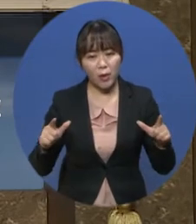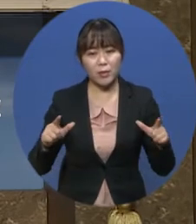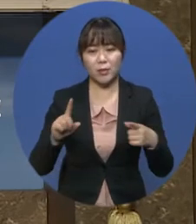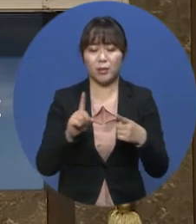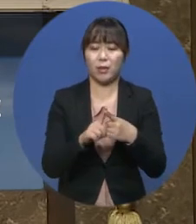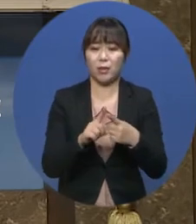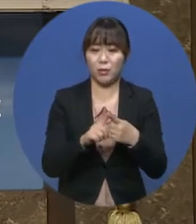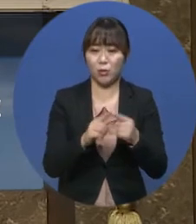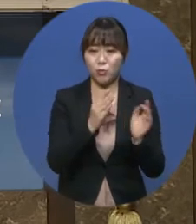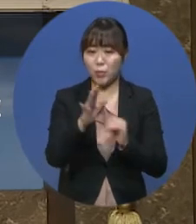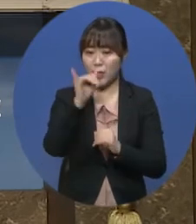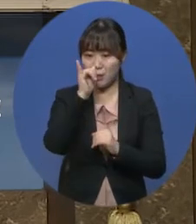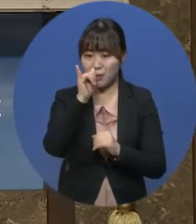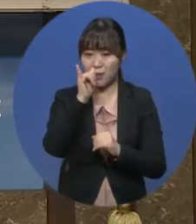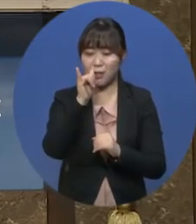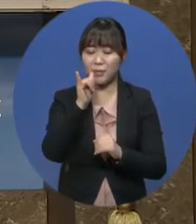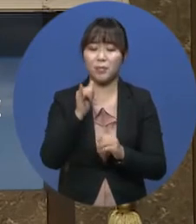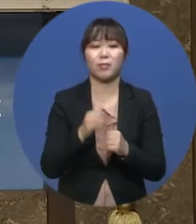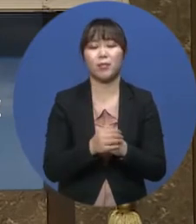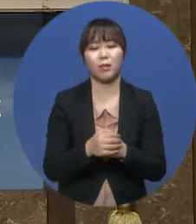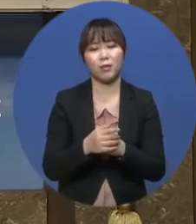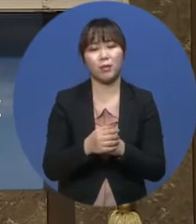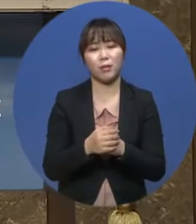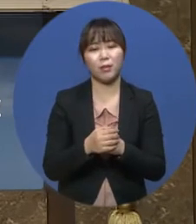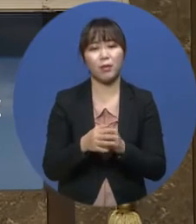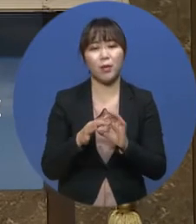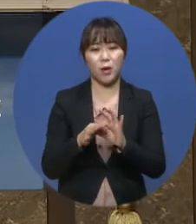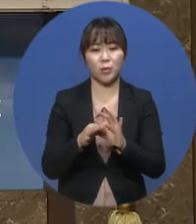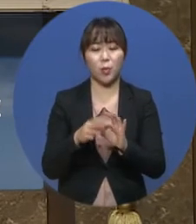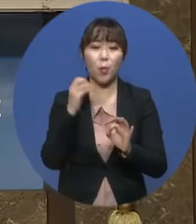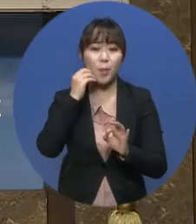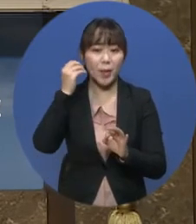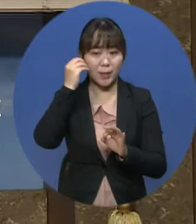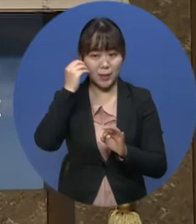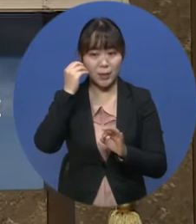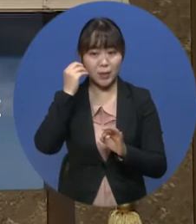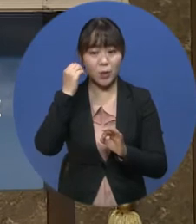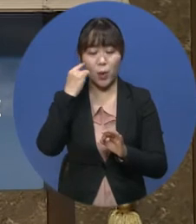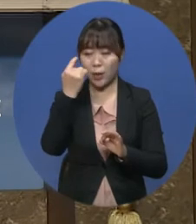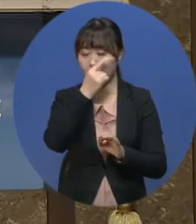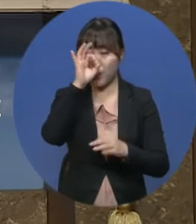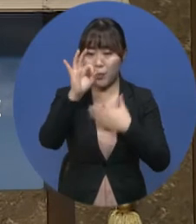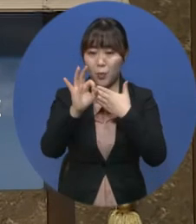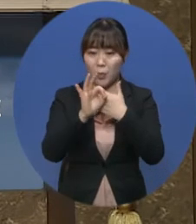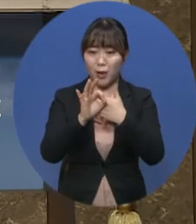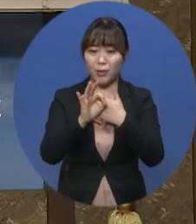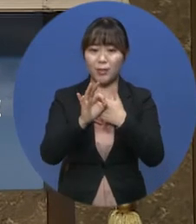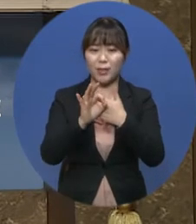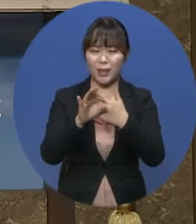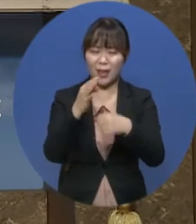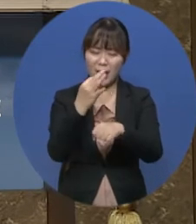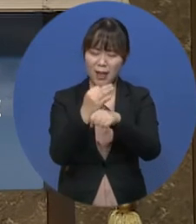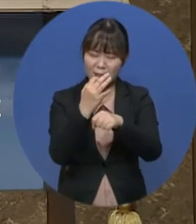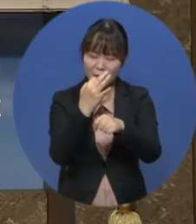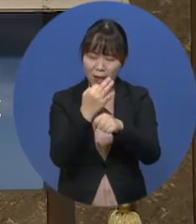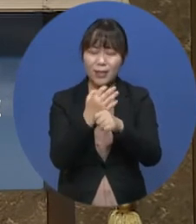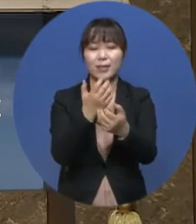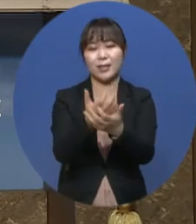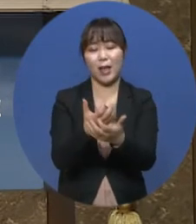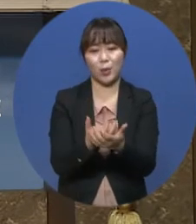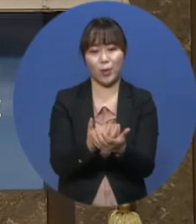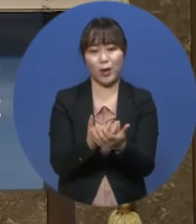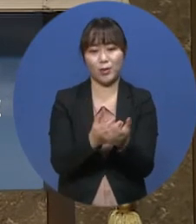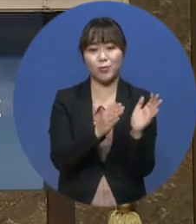구비 돼 있는가 거론 것도 그 우리 홈페이지에 가면 4 어느 정도 그런데 간략한 아 후